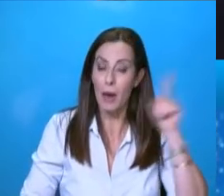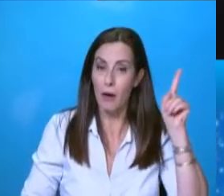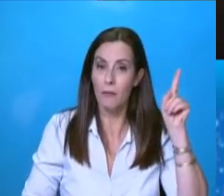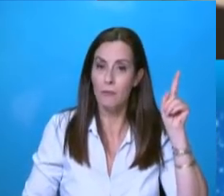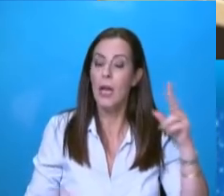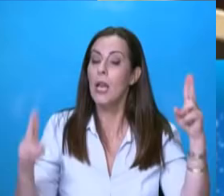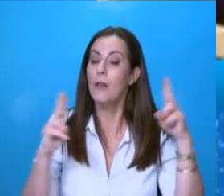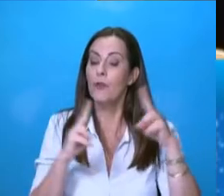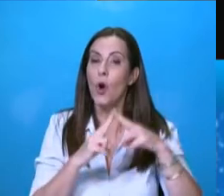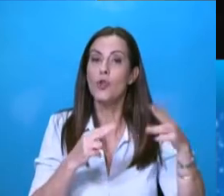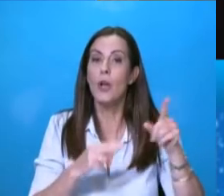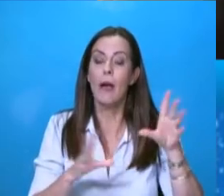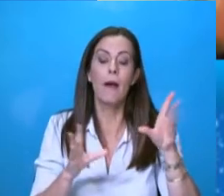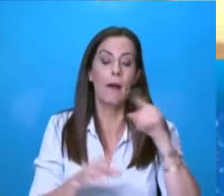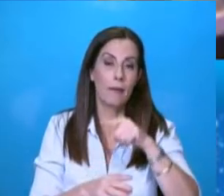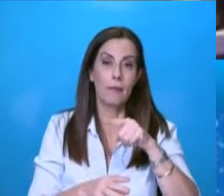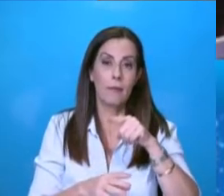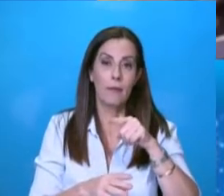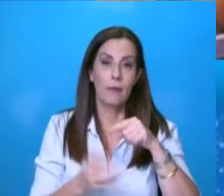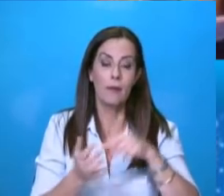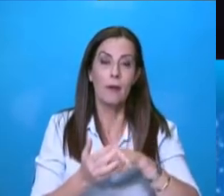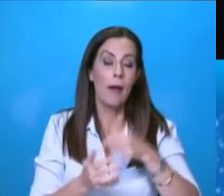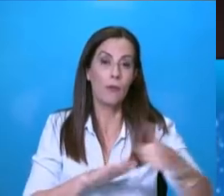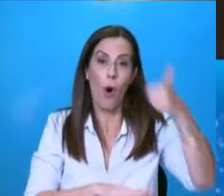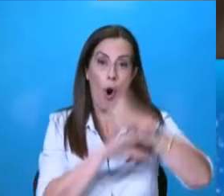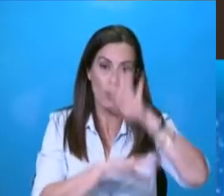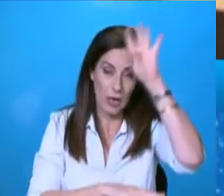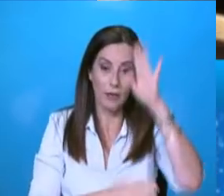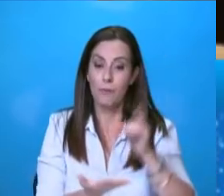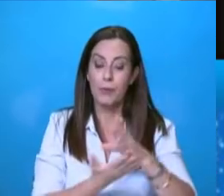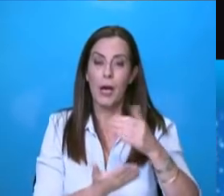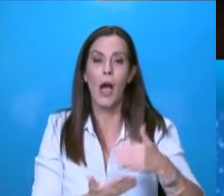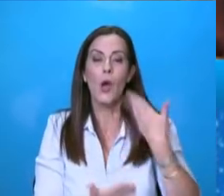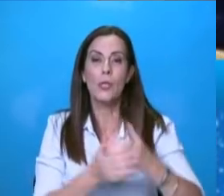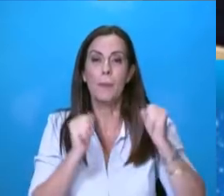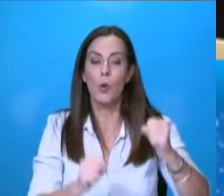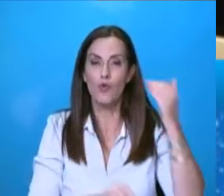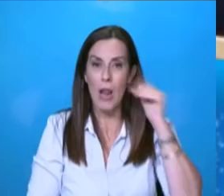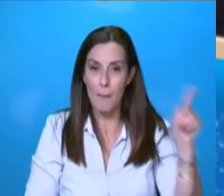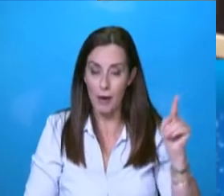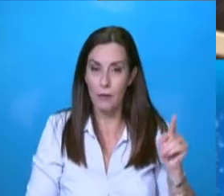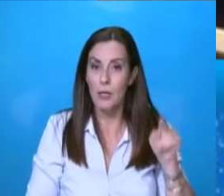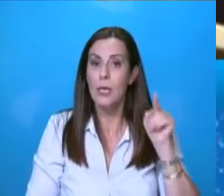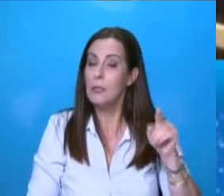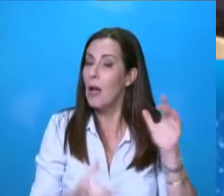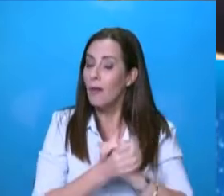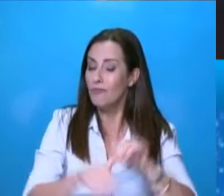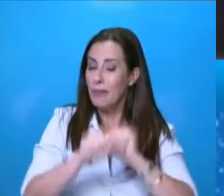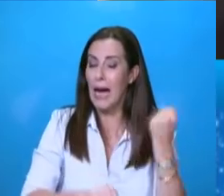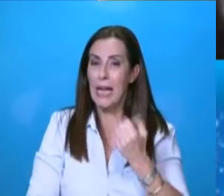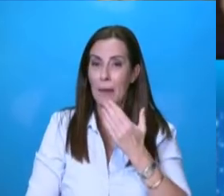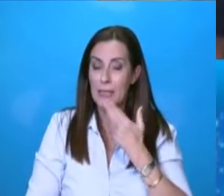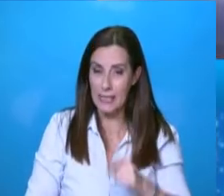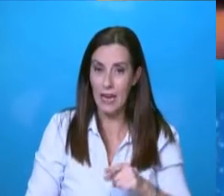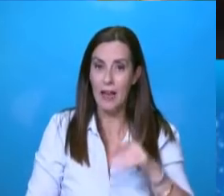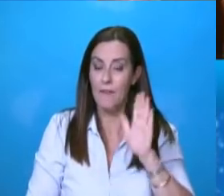להיפגש בקרוב עם מקבילו האיראני ופיתוריו של היועץ לביטחון לאומי, שנחשב לידיד גדול של ישראל וגם